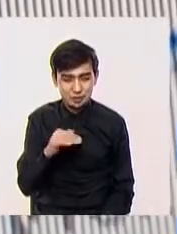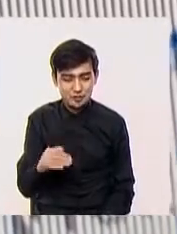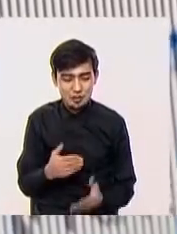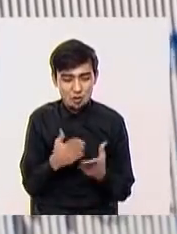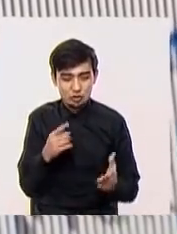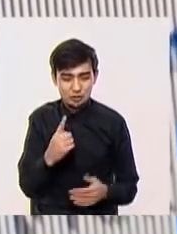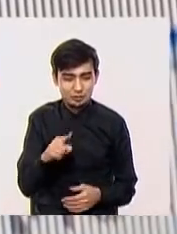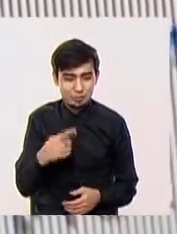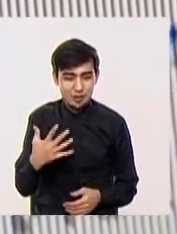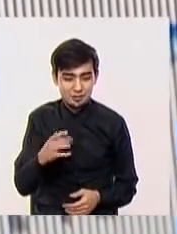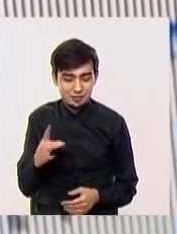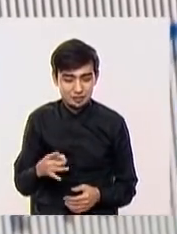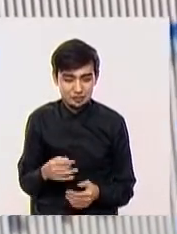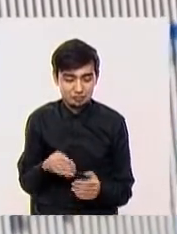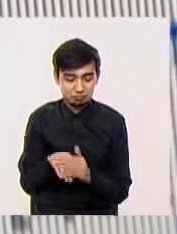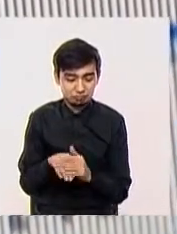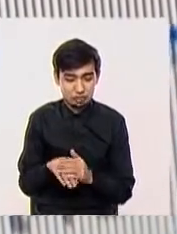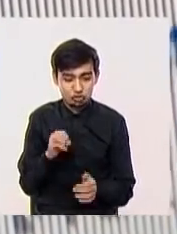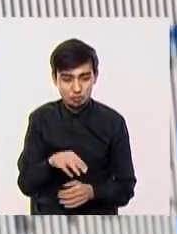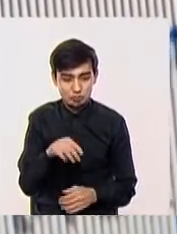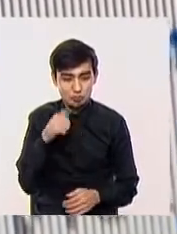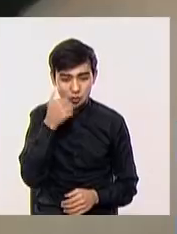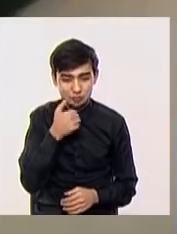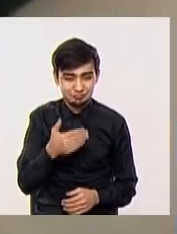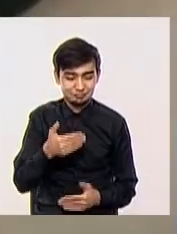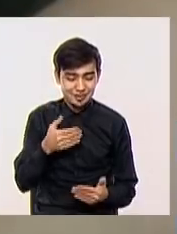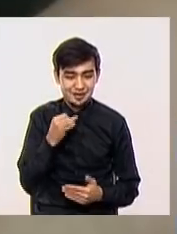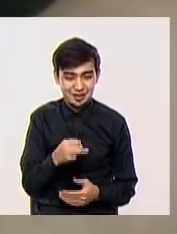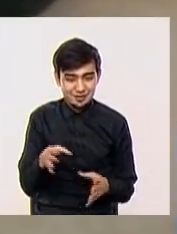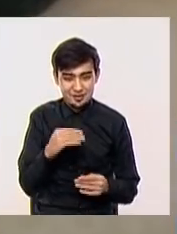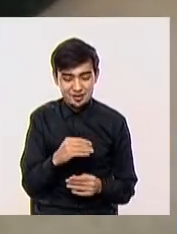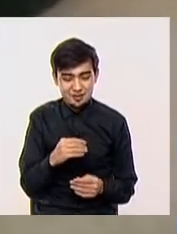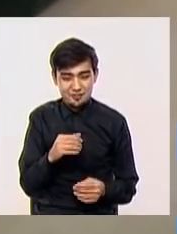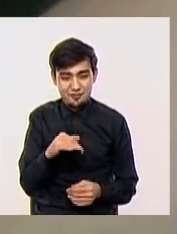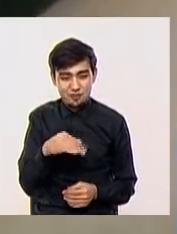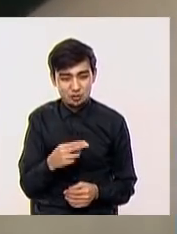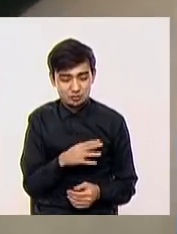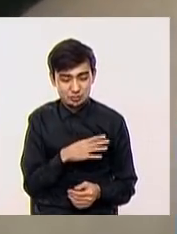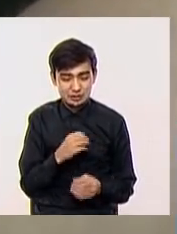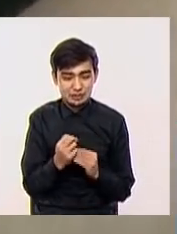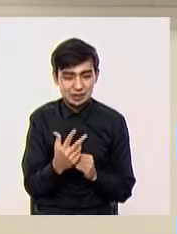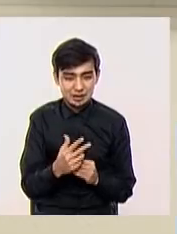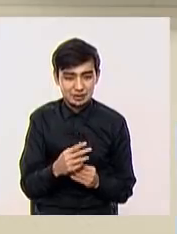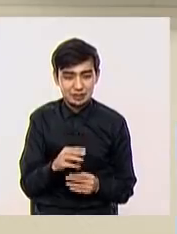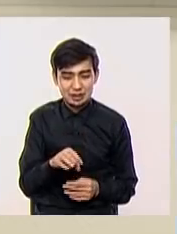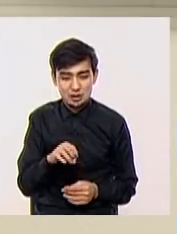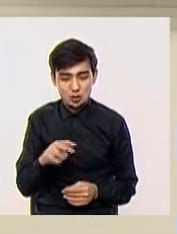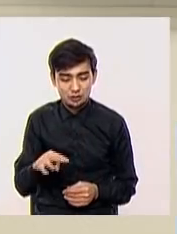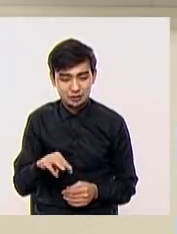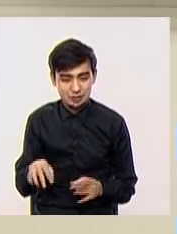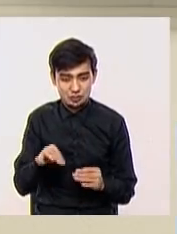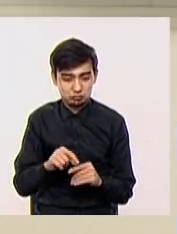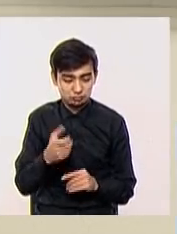больше пенсионных взносов, чем годом раньше. На 1 января этого года в фонде накопилось 13 триллионов тенге. Инвестиционный доход